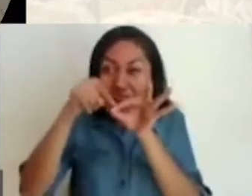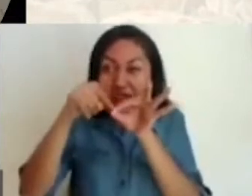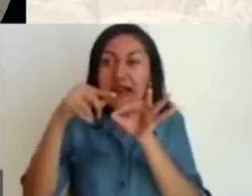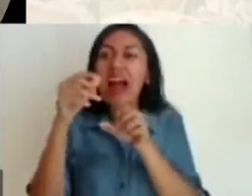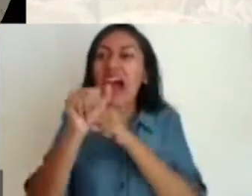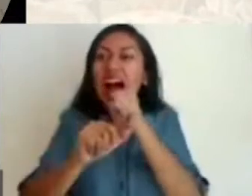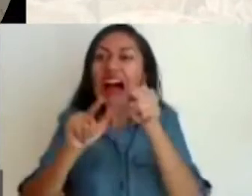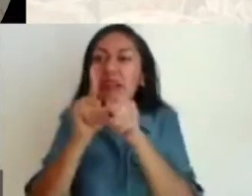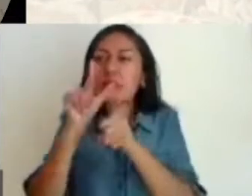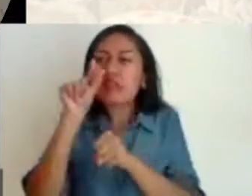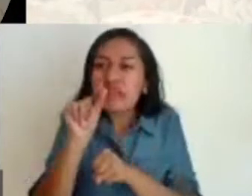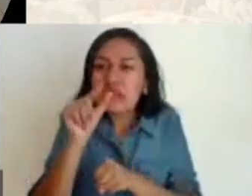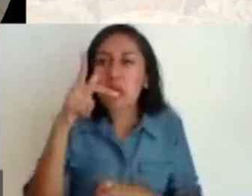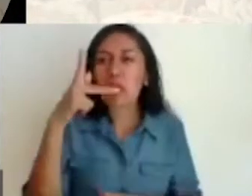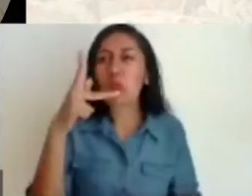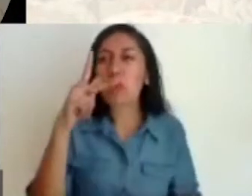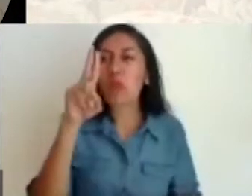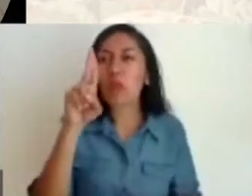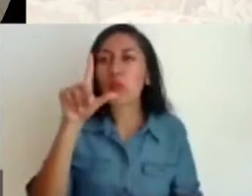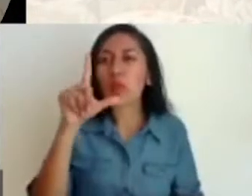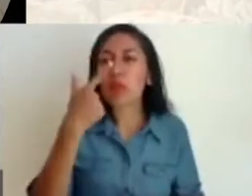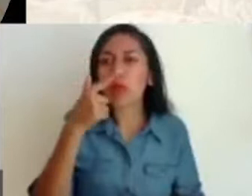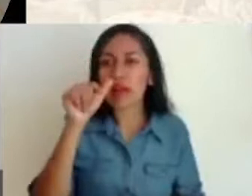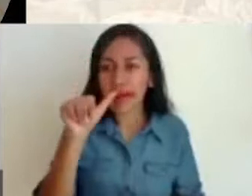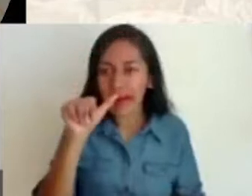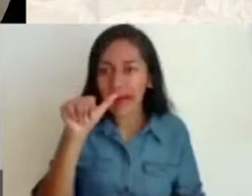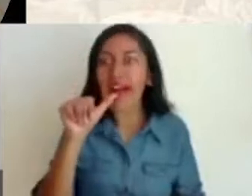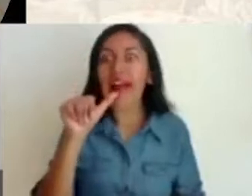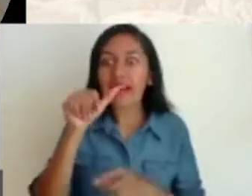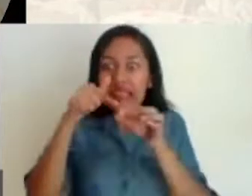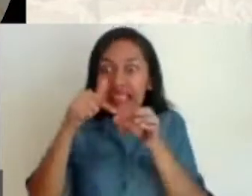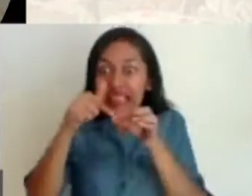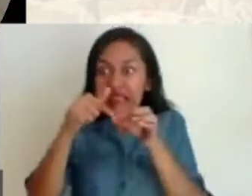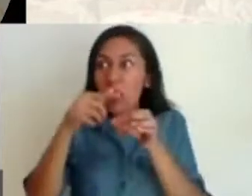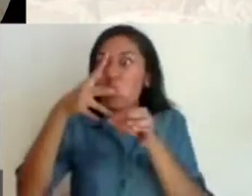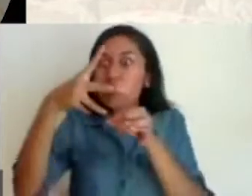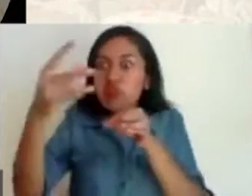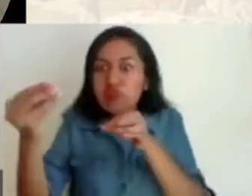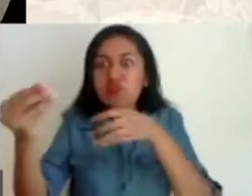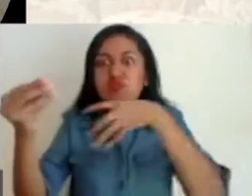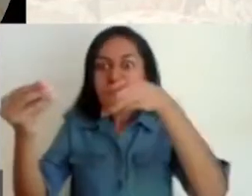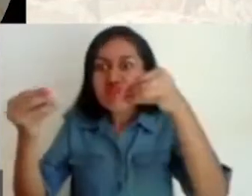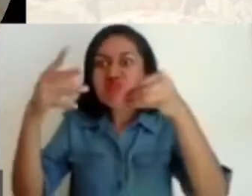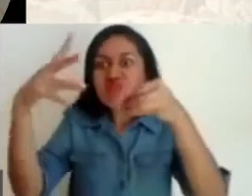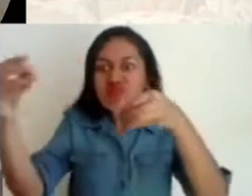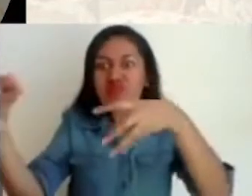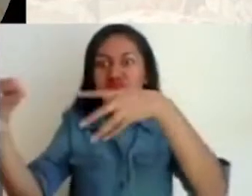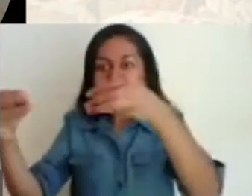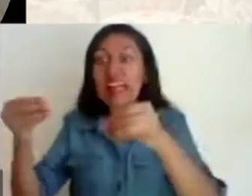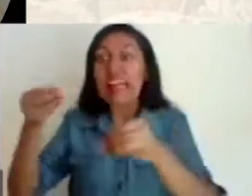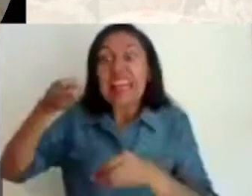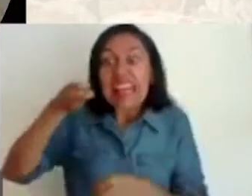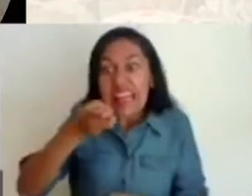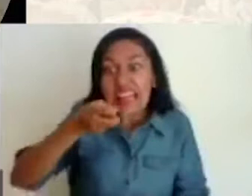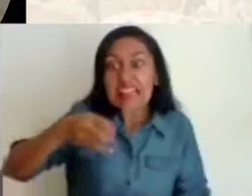humanos. L'infezione può essere trasmessa anche attraverso le feci della pulce, quando, in seguito al